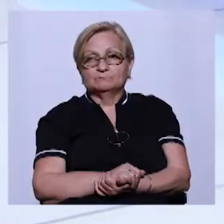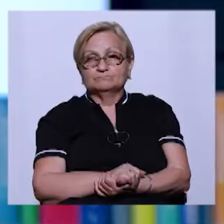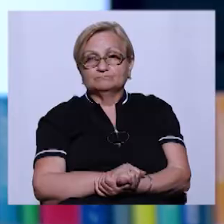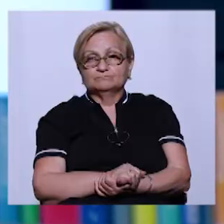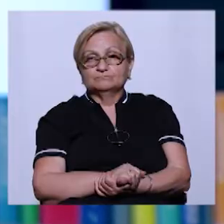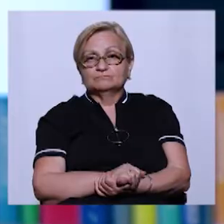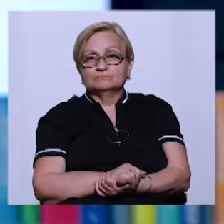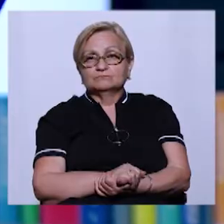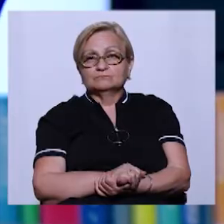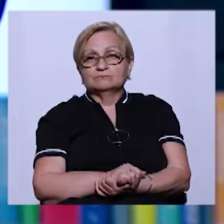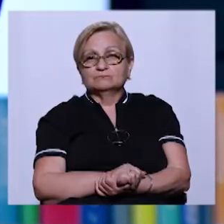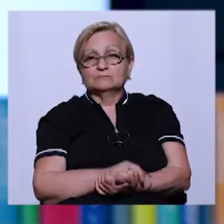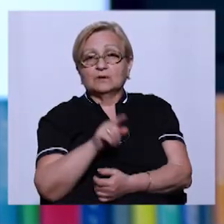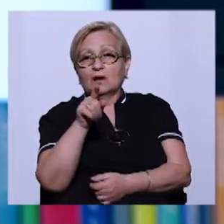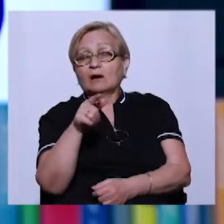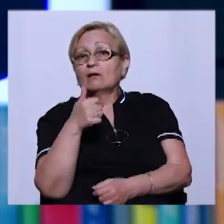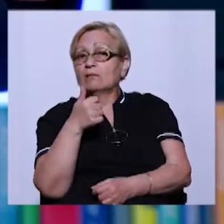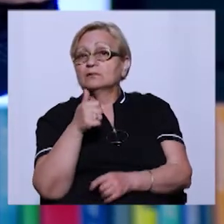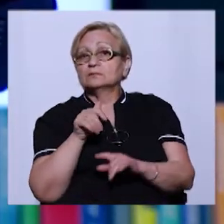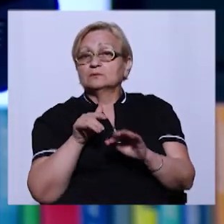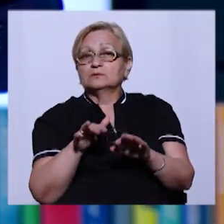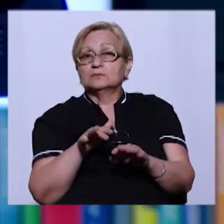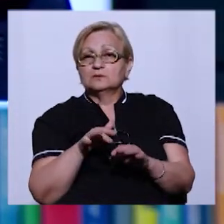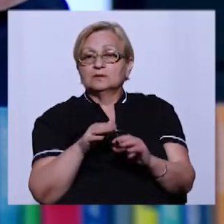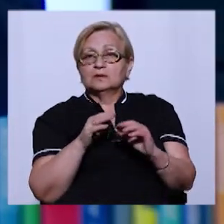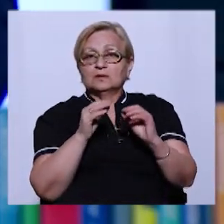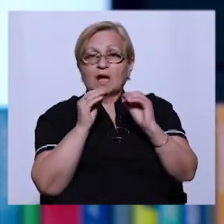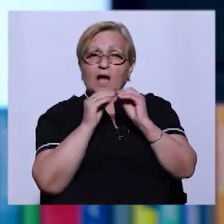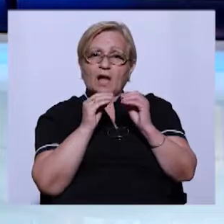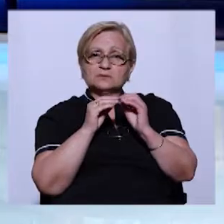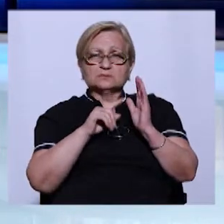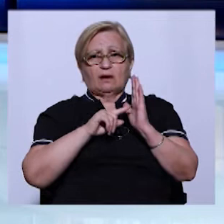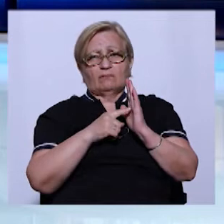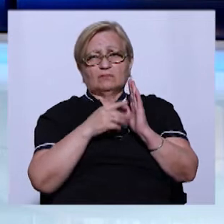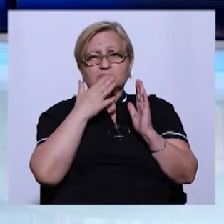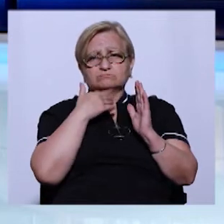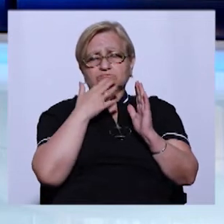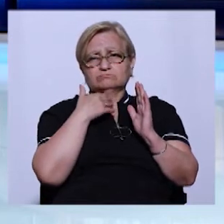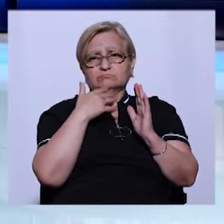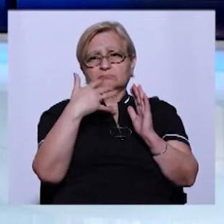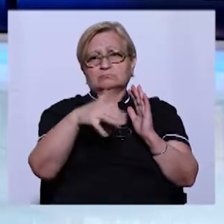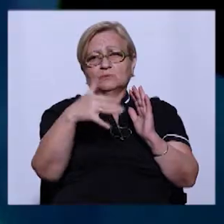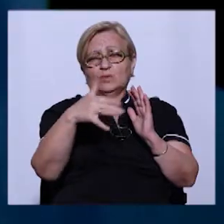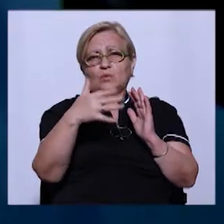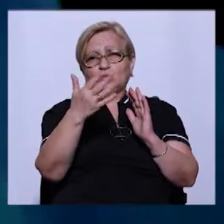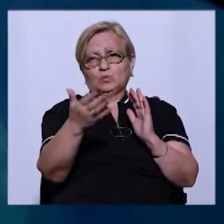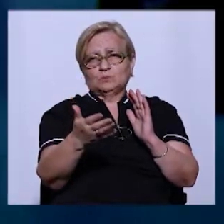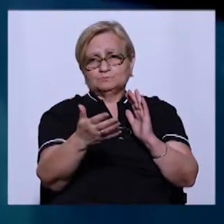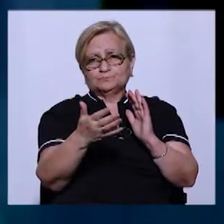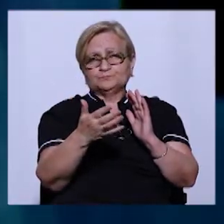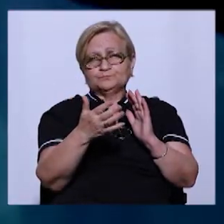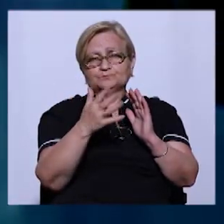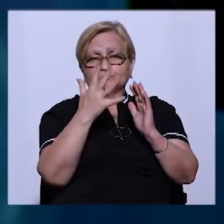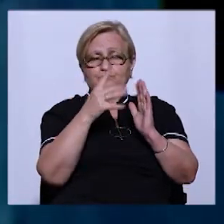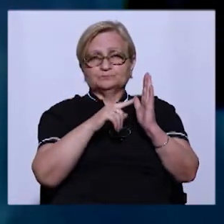მინდა ვეხმარო აი აქ კარგად არის საქმე 10-ზე გამრავლება ძალიან მიყვარს ეწერება 0 ეს არის 50 ანუ 5